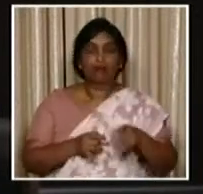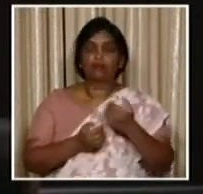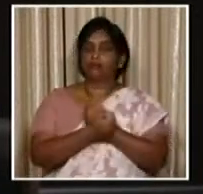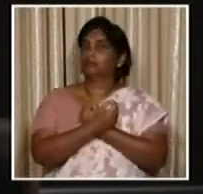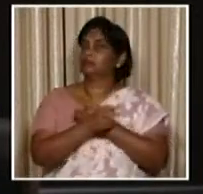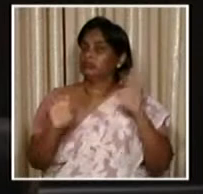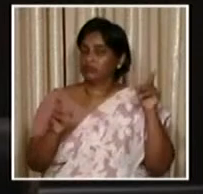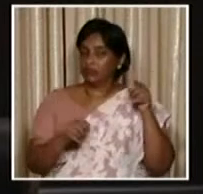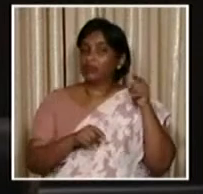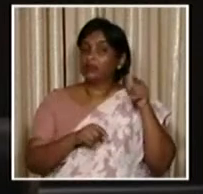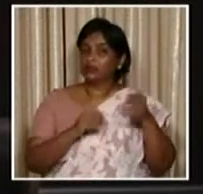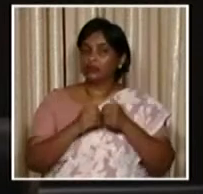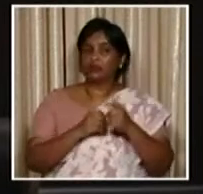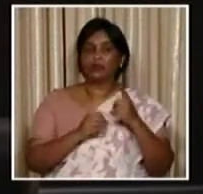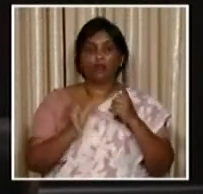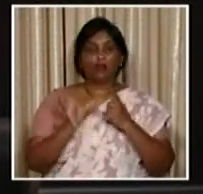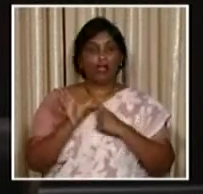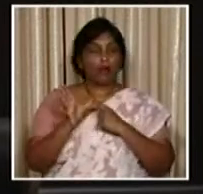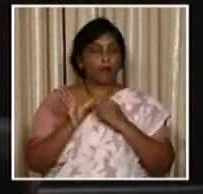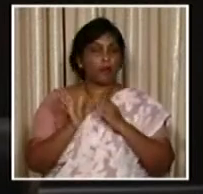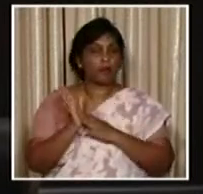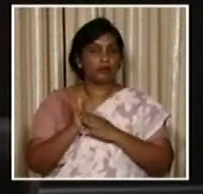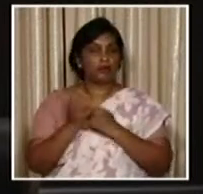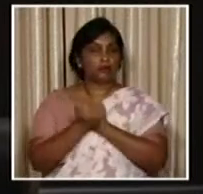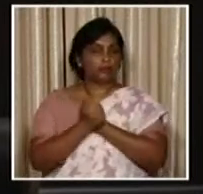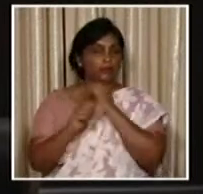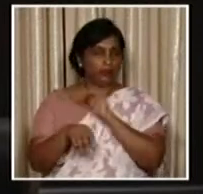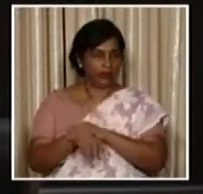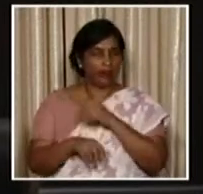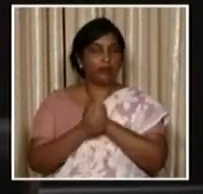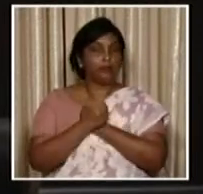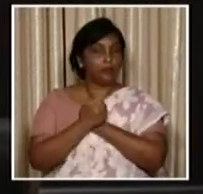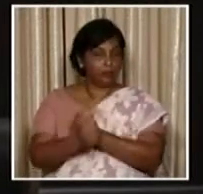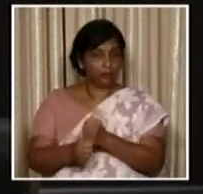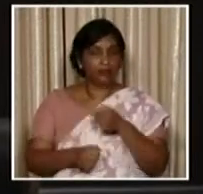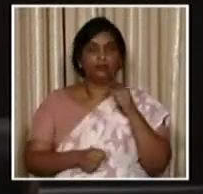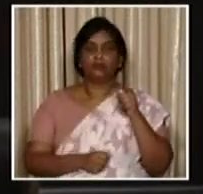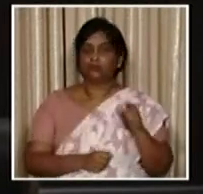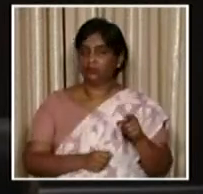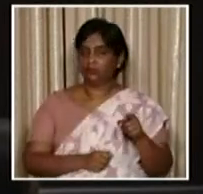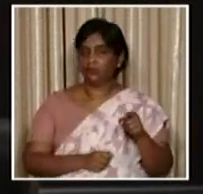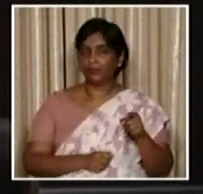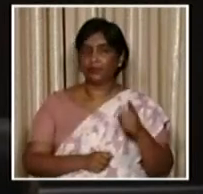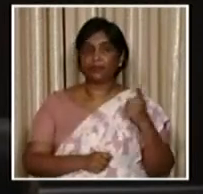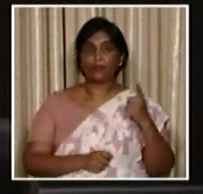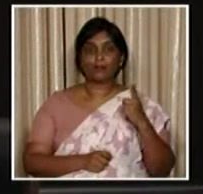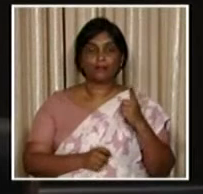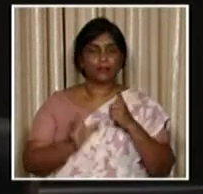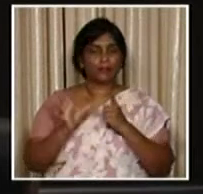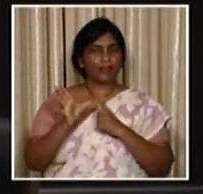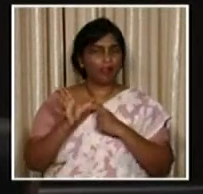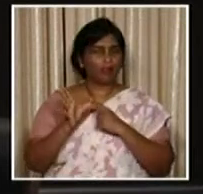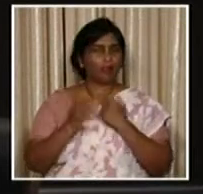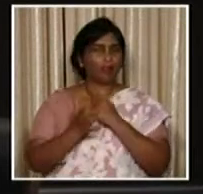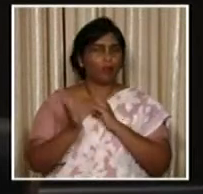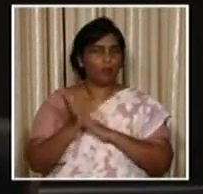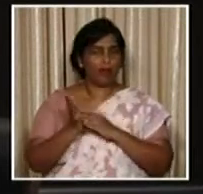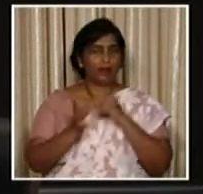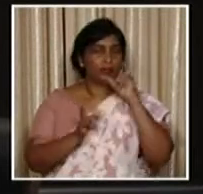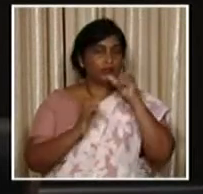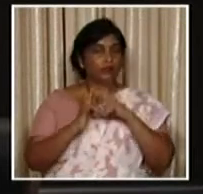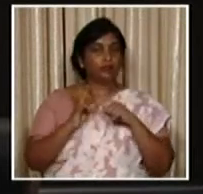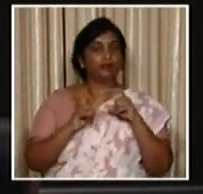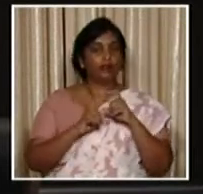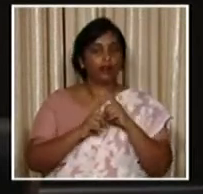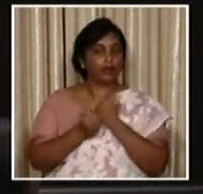මුදා හරිනවා ඒ වෙද්දී ආමි මොහිදීන් වරෙන්තු කරුවෙක් ඒ වරෙන්තු කරුවා ආමි මොහිදීන් CID එක ආමි